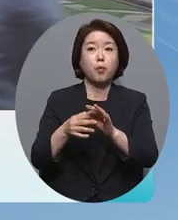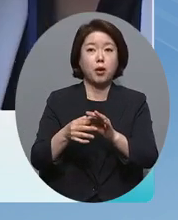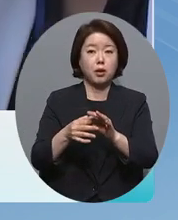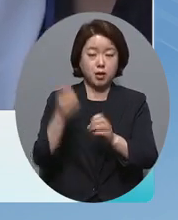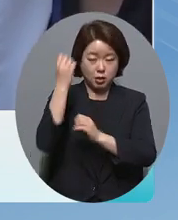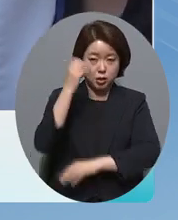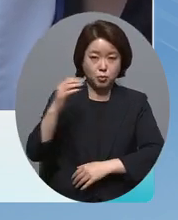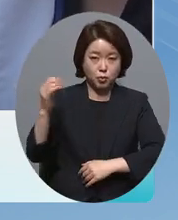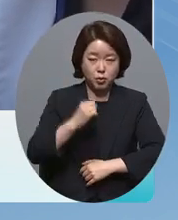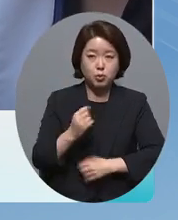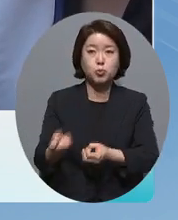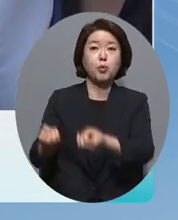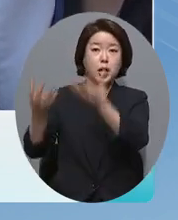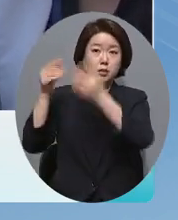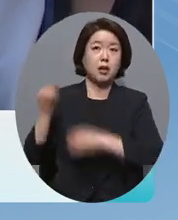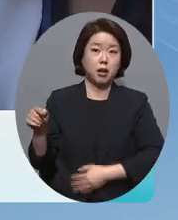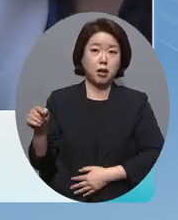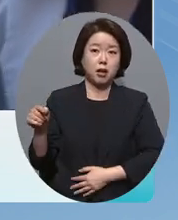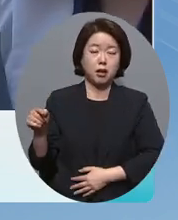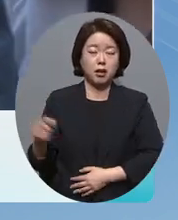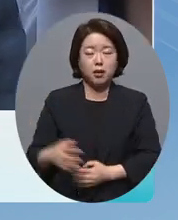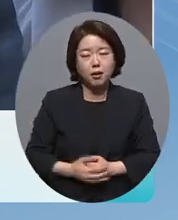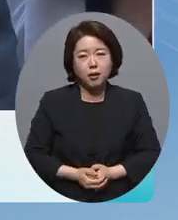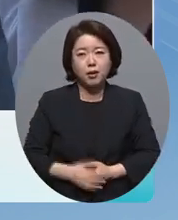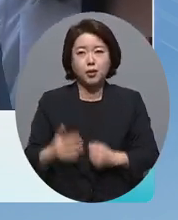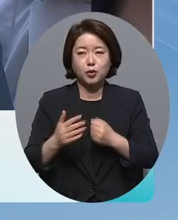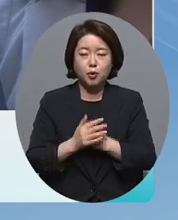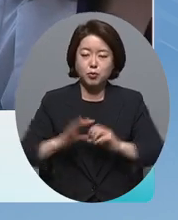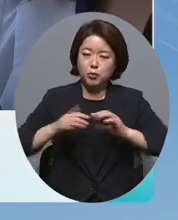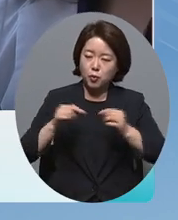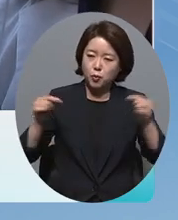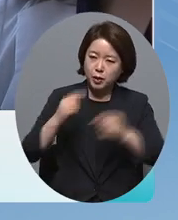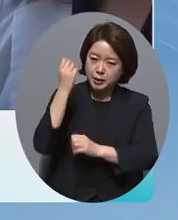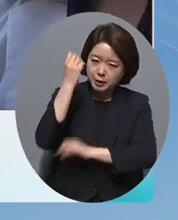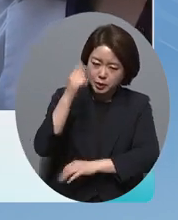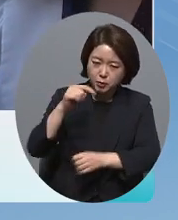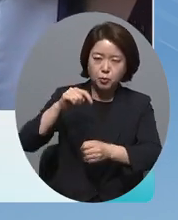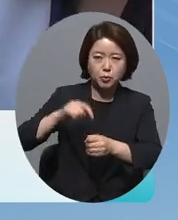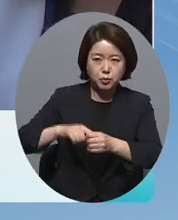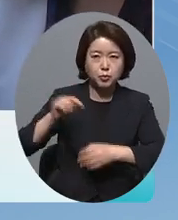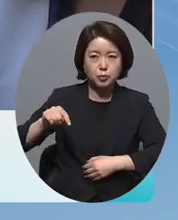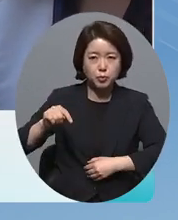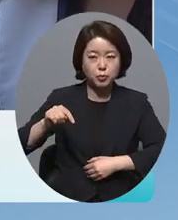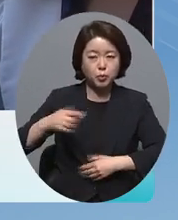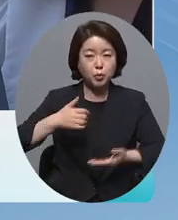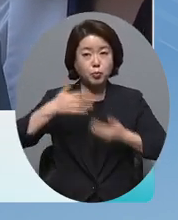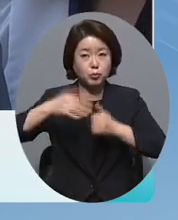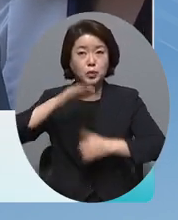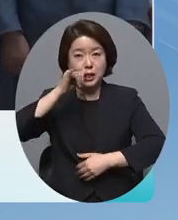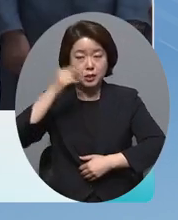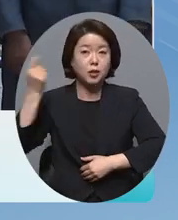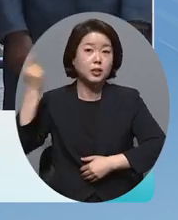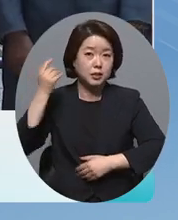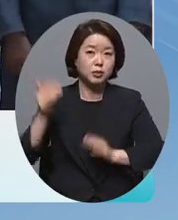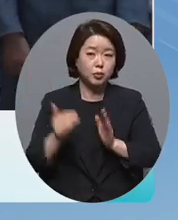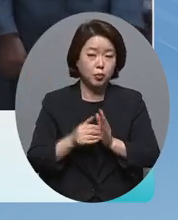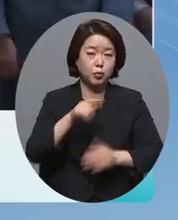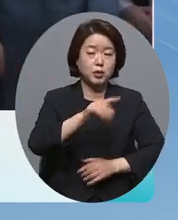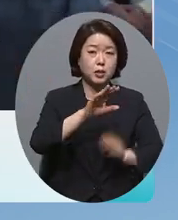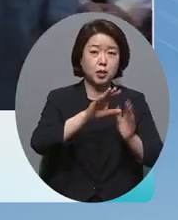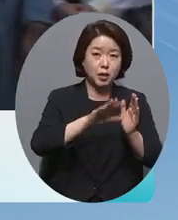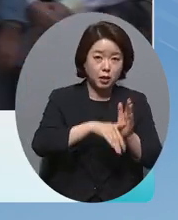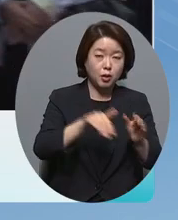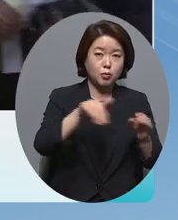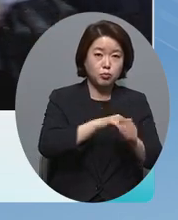하는 행사들이었거든요 그래서 이제 좀 그런 외교적 관계를 기반으로 요청을 했었다고 제가 들었고 다만 그때 당시 이제 문재인